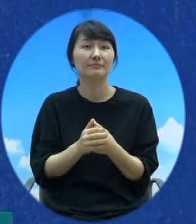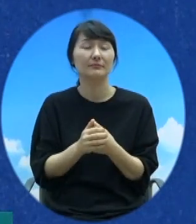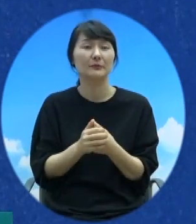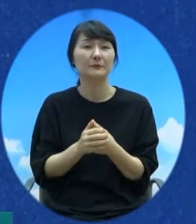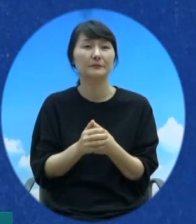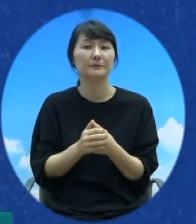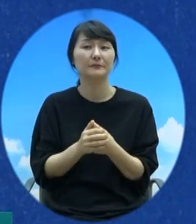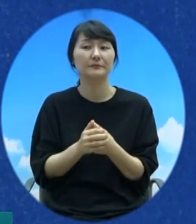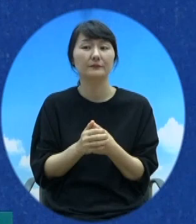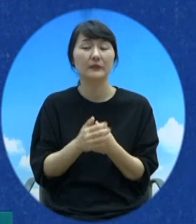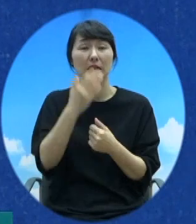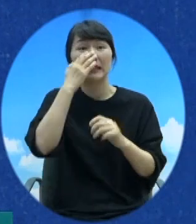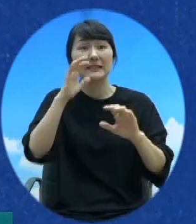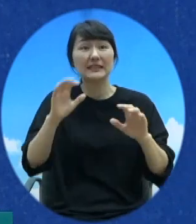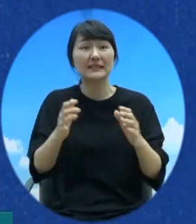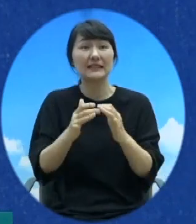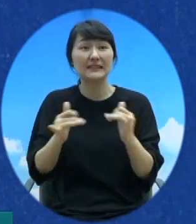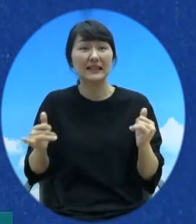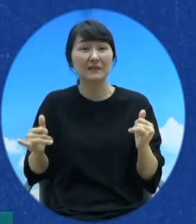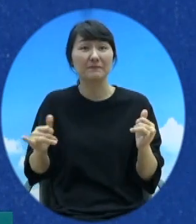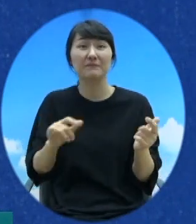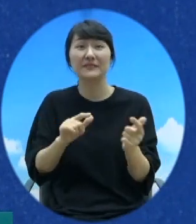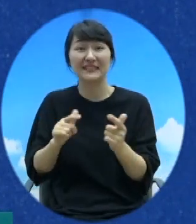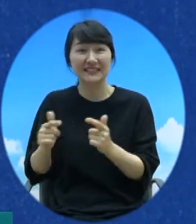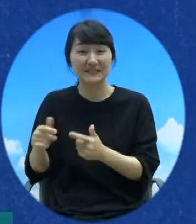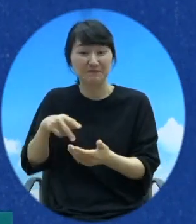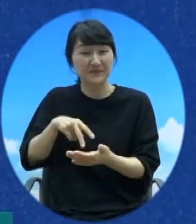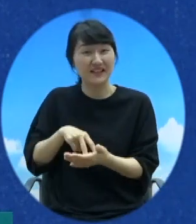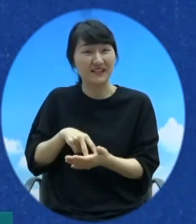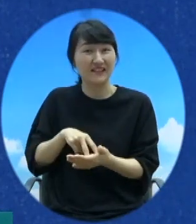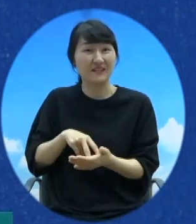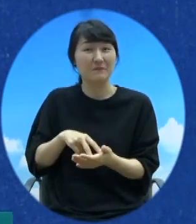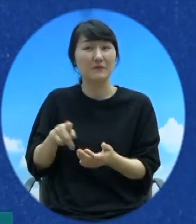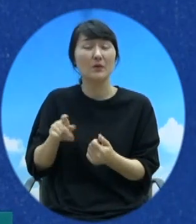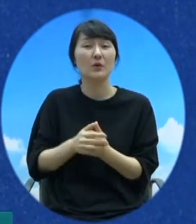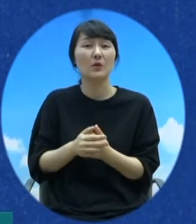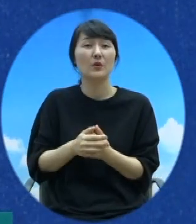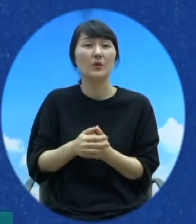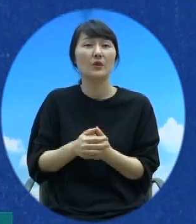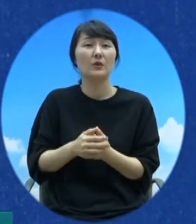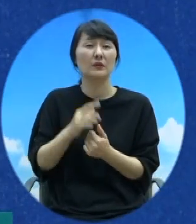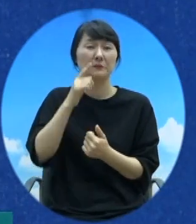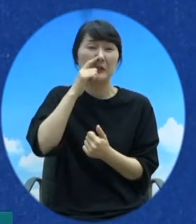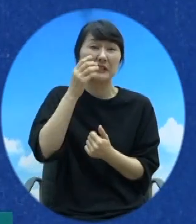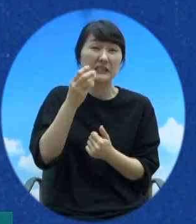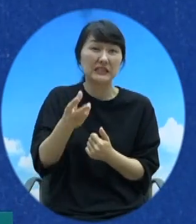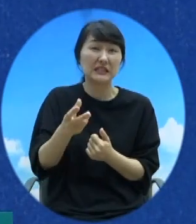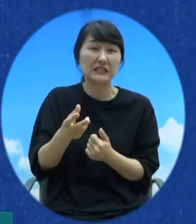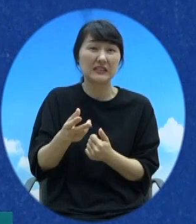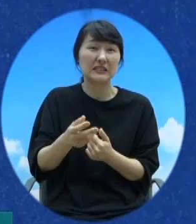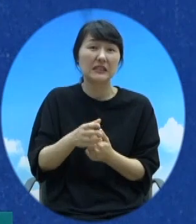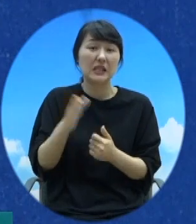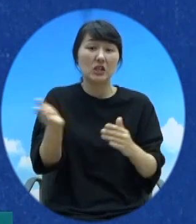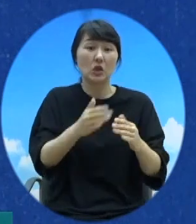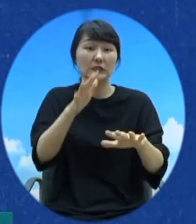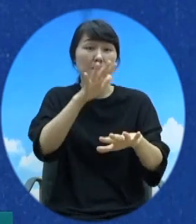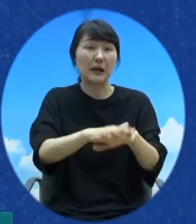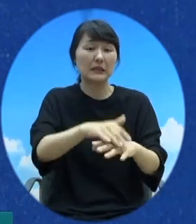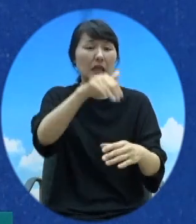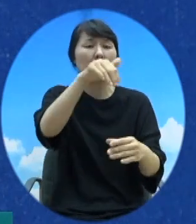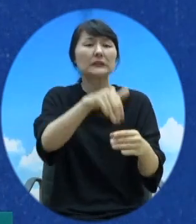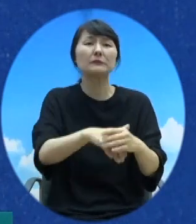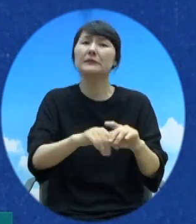생각하지만 이스라엘 사람들은 보통 겨자씨는 제대로 된 밭에